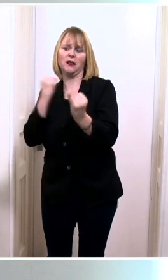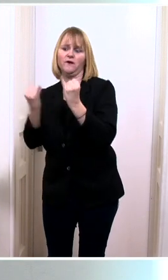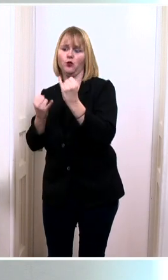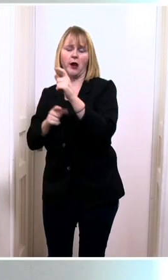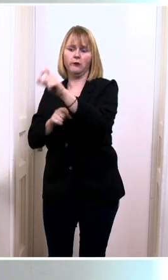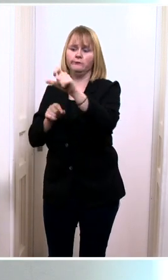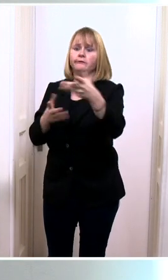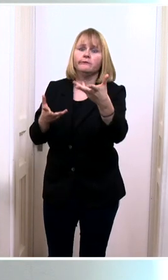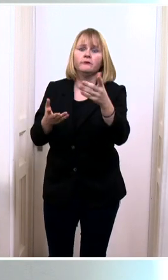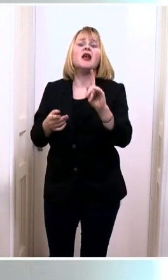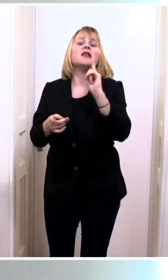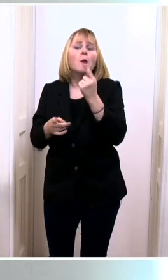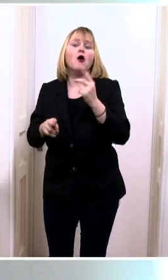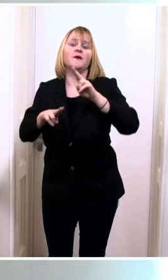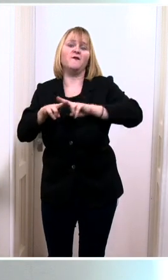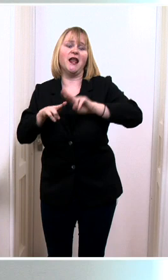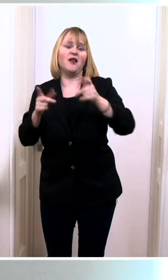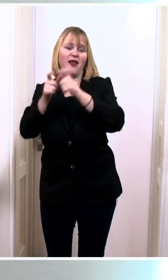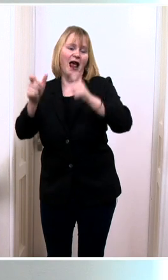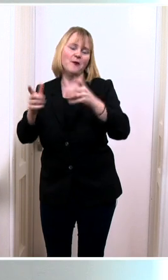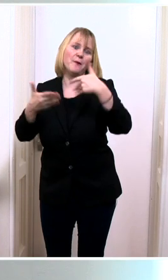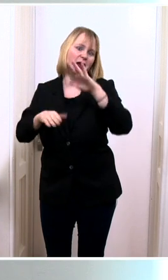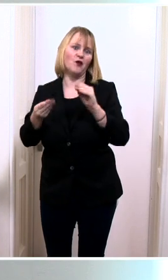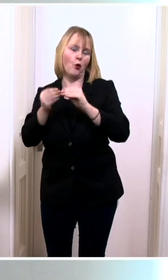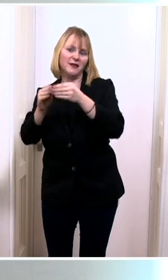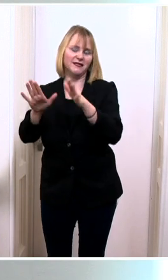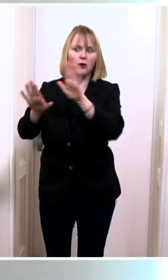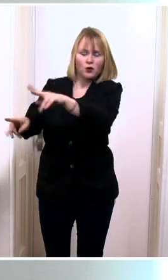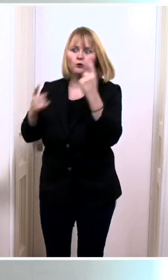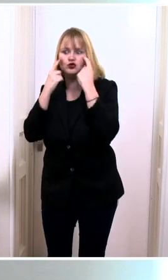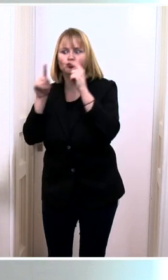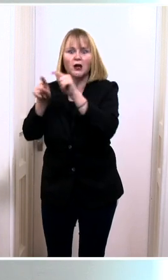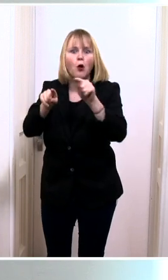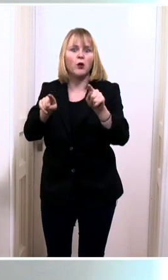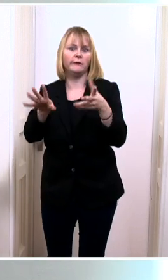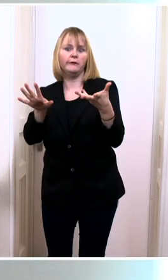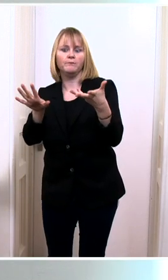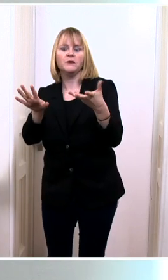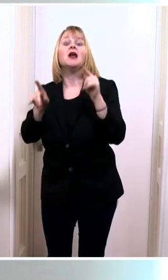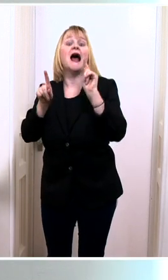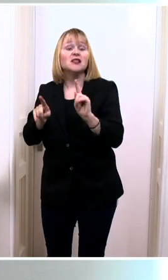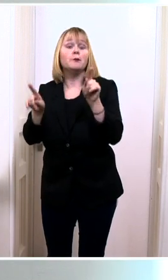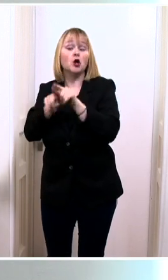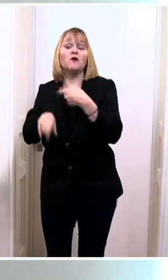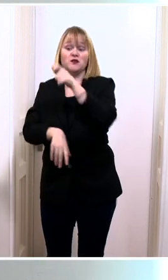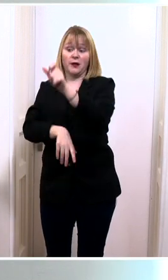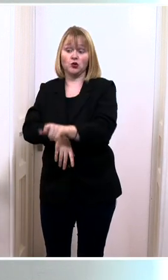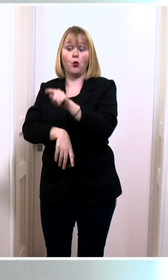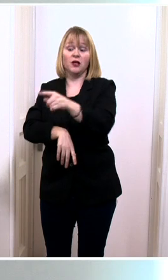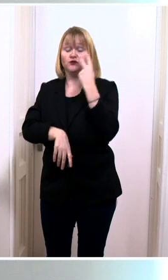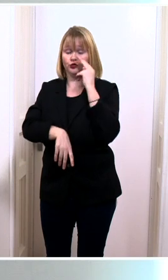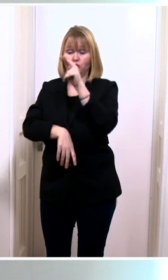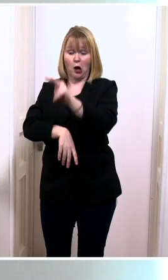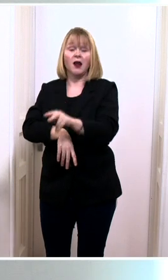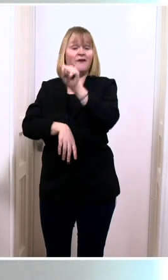etwas komplizierter, im individuellen Fall muss die Impffähigkeit festgestellt werden. Also wenn eine